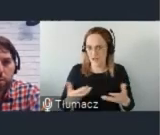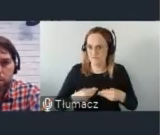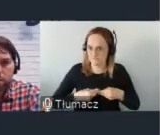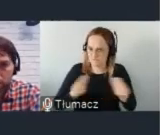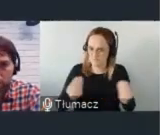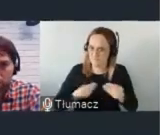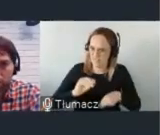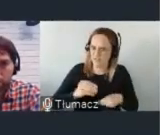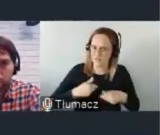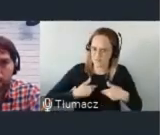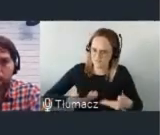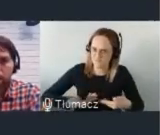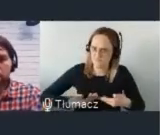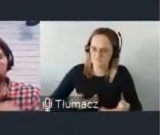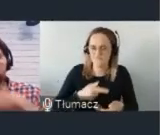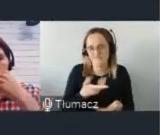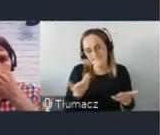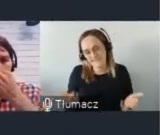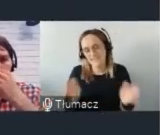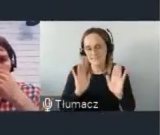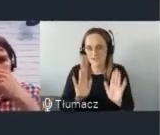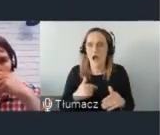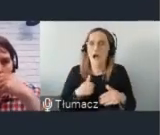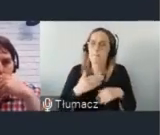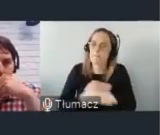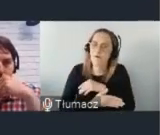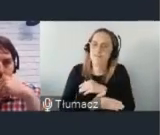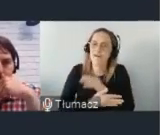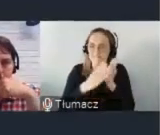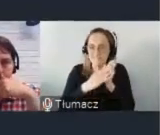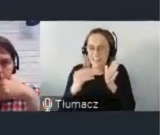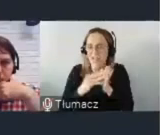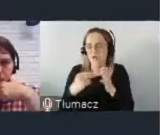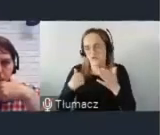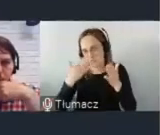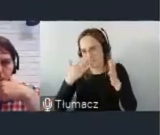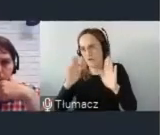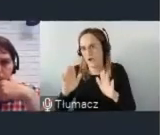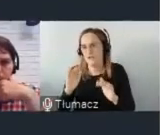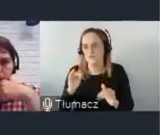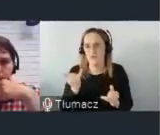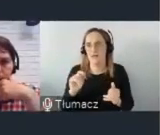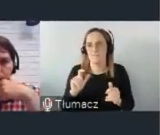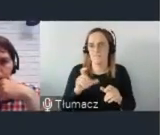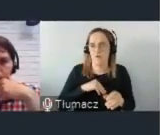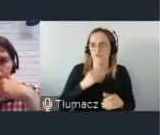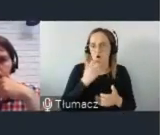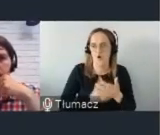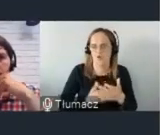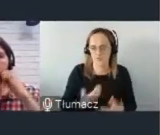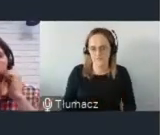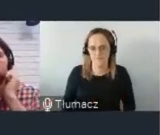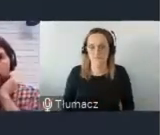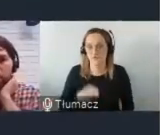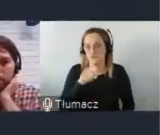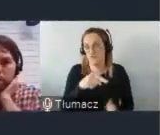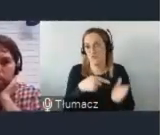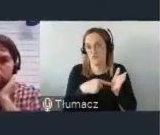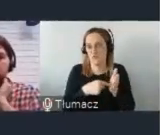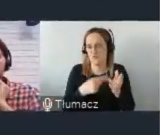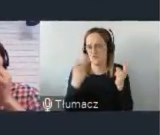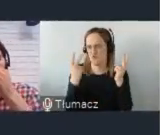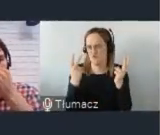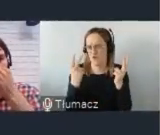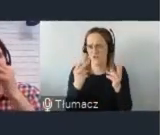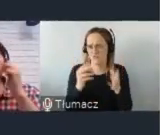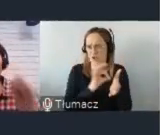podstawie tych zdjęć. Po pierwsze, chcę wam pokazać, o, to jest najważniejszy, chyba